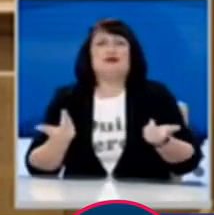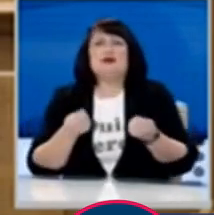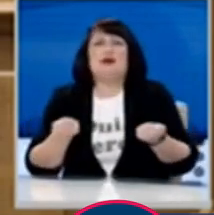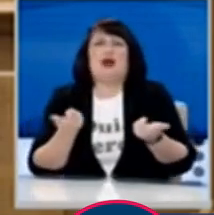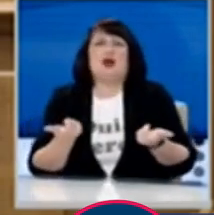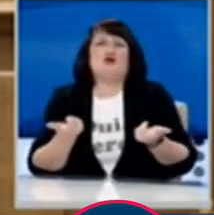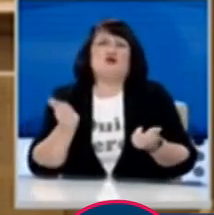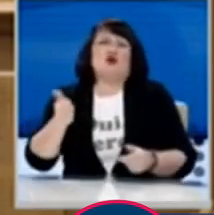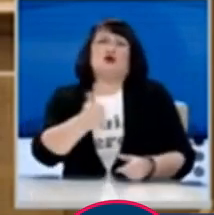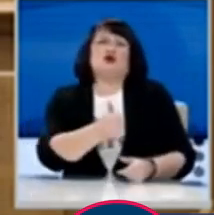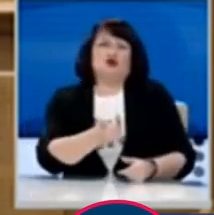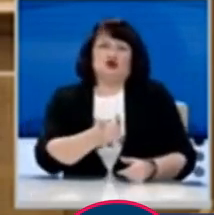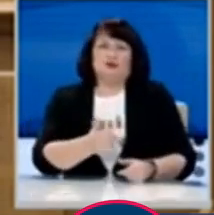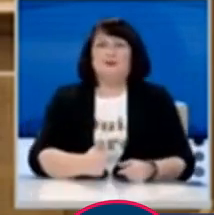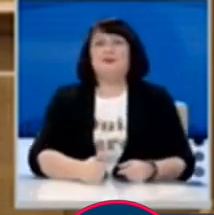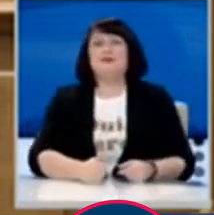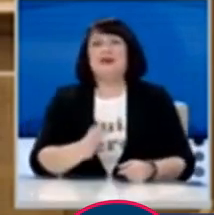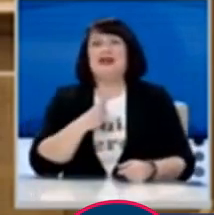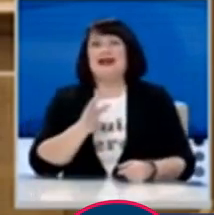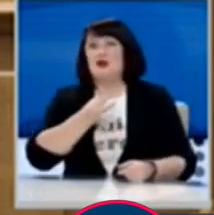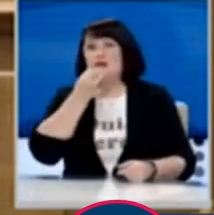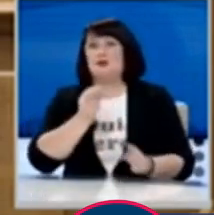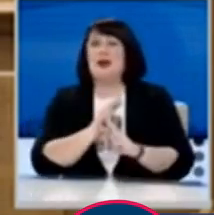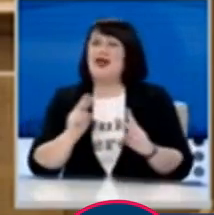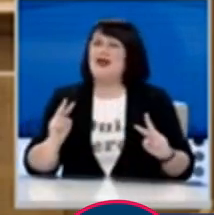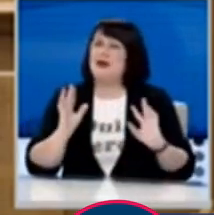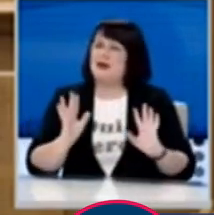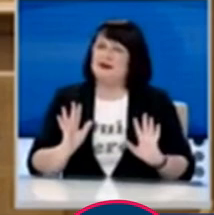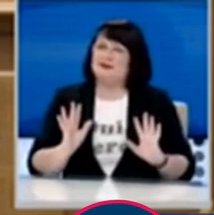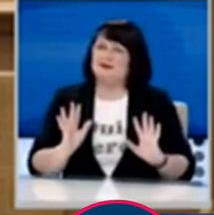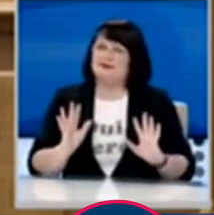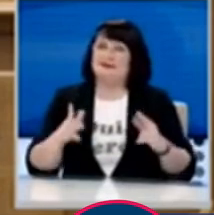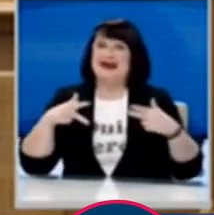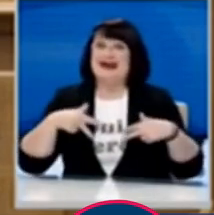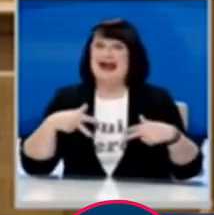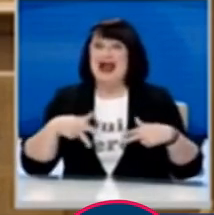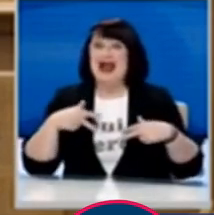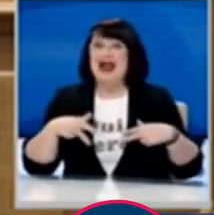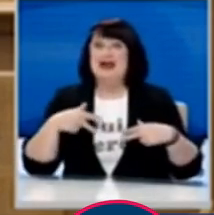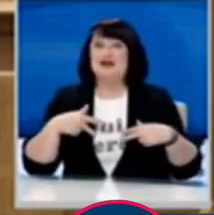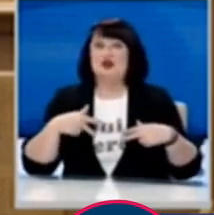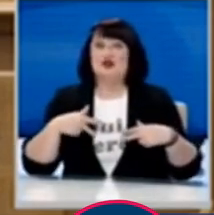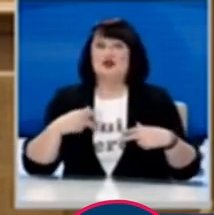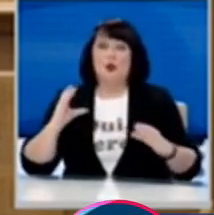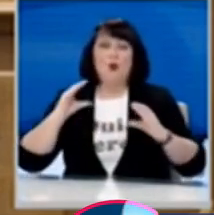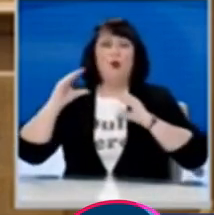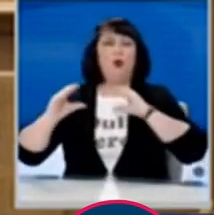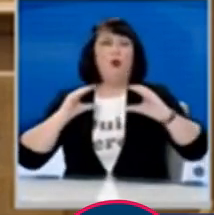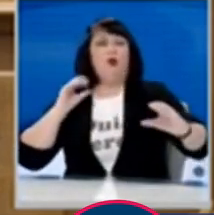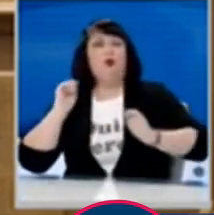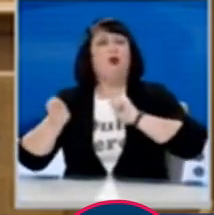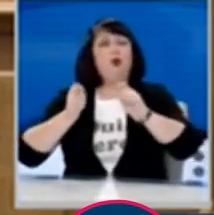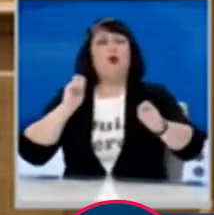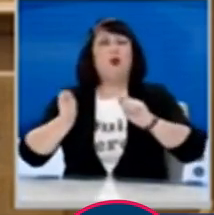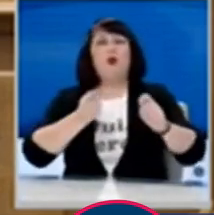τέτοιο κόστος. Θέλω όμως να είμαι απόλυτο σαφής. Η πόροι του κράτους δεν είναι ανεξάντλητοι,